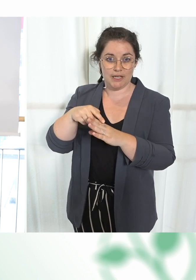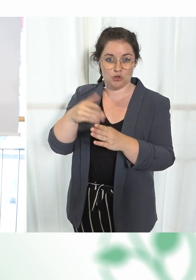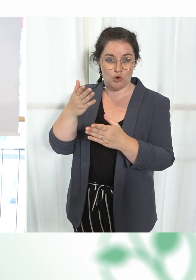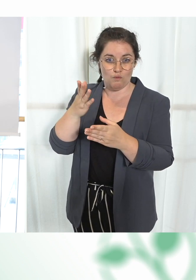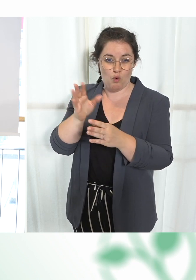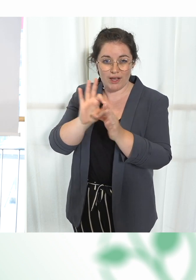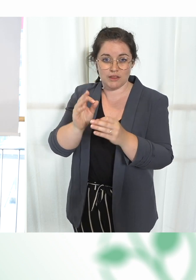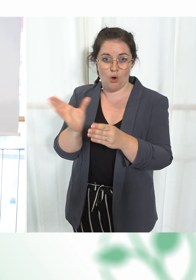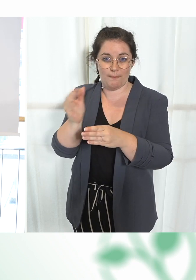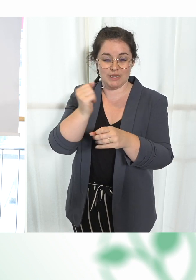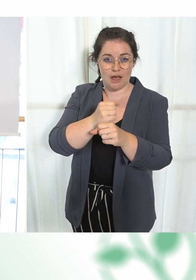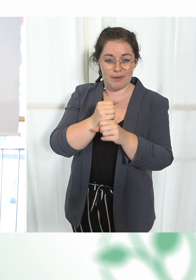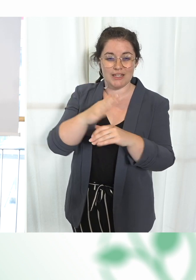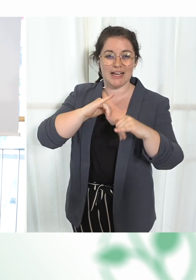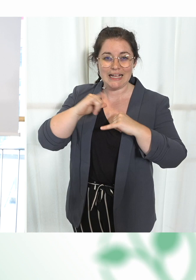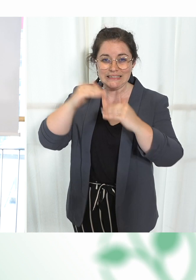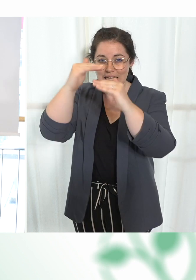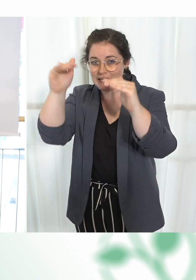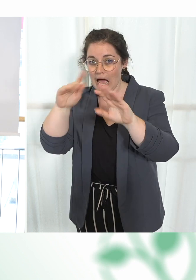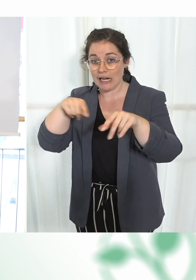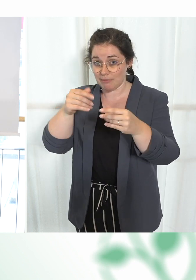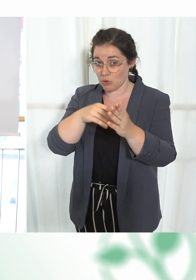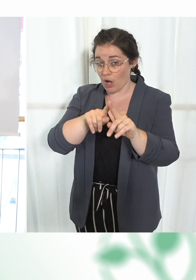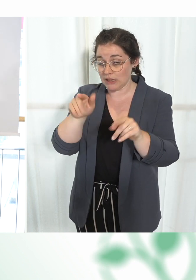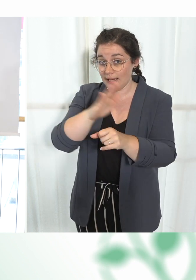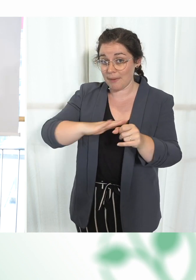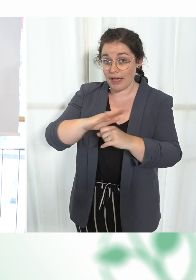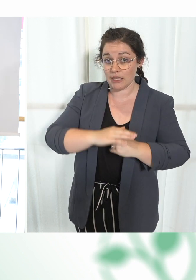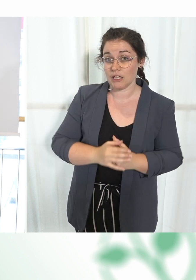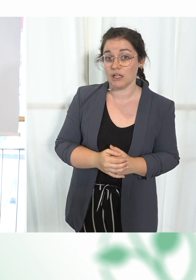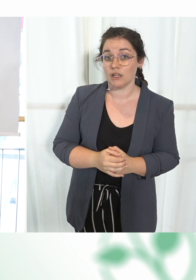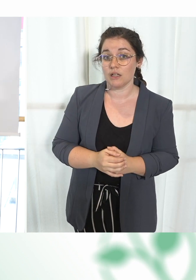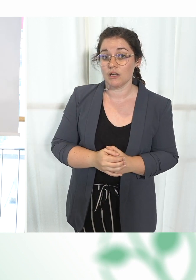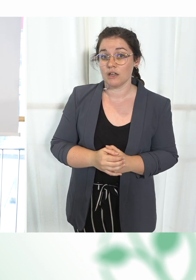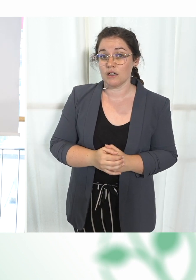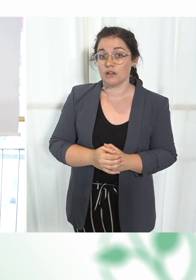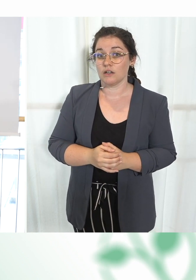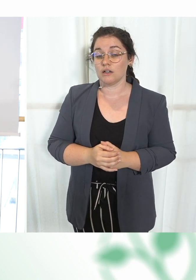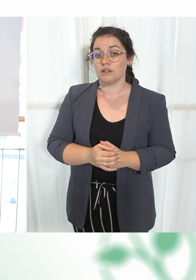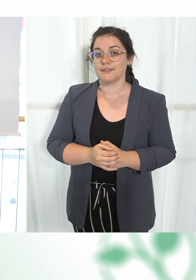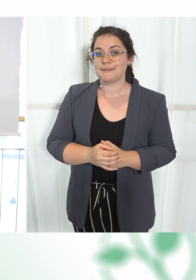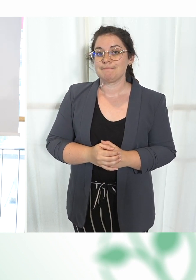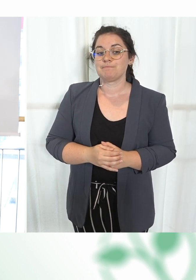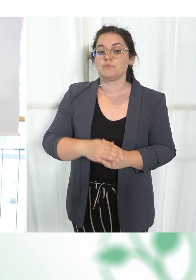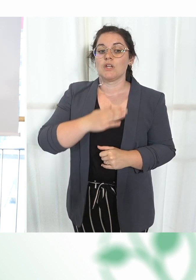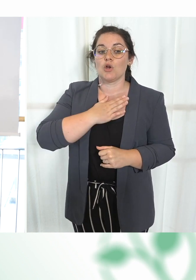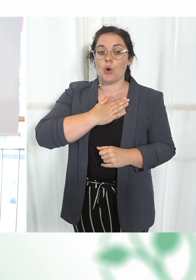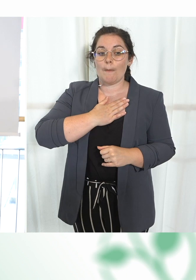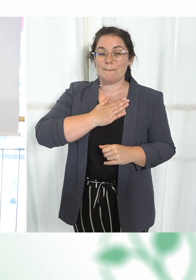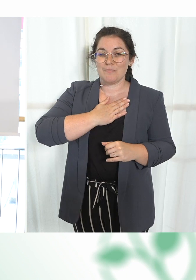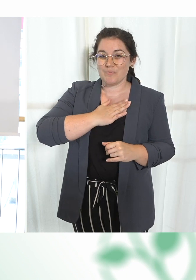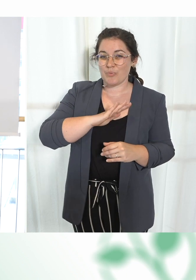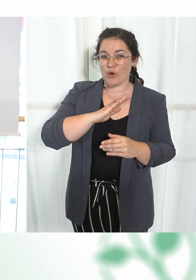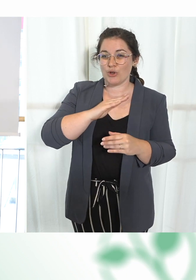schon erwähnt, auch Kasse und Regale. Aber gibt es vielleicht noch andere Bereiche? Ich möchte dividieren